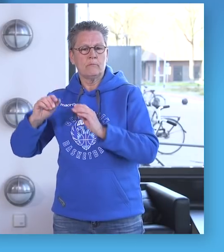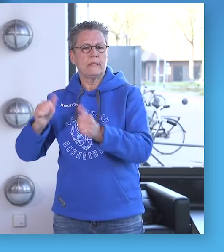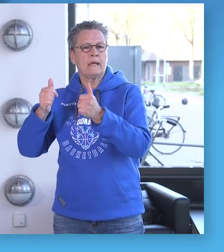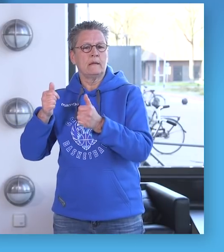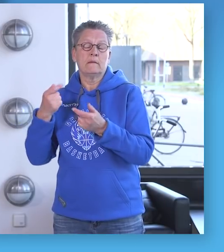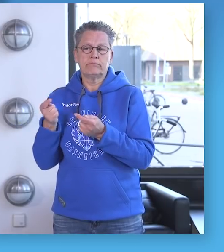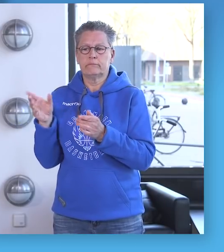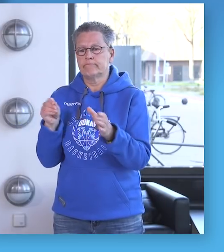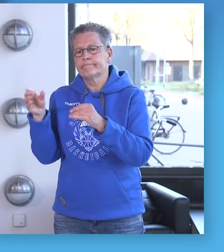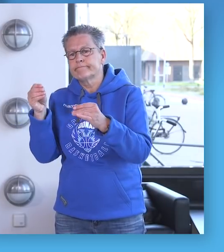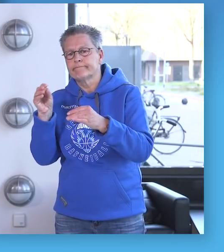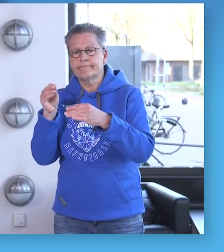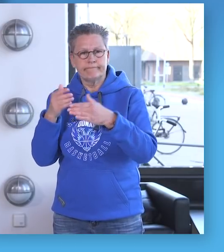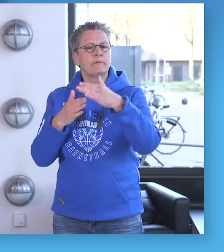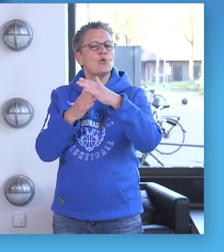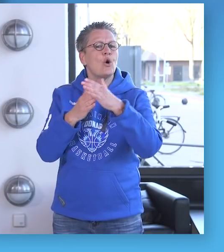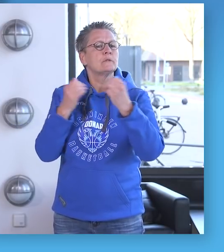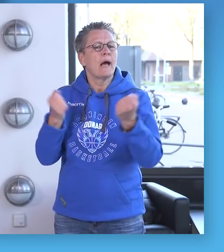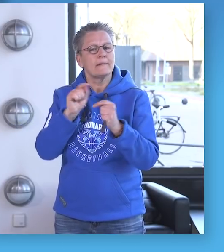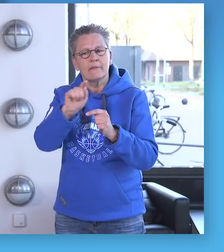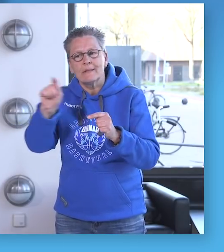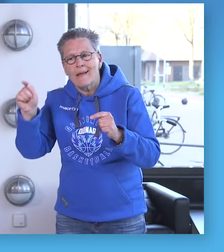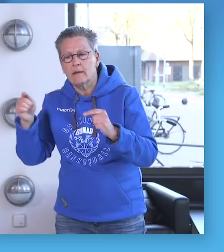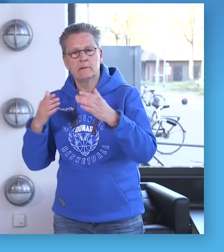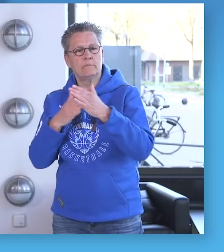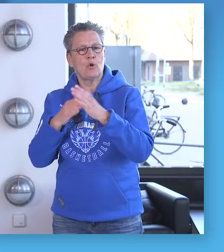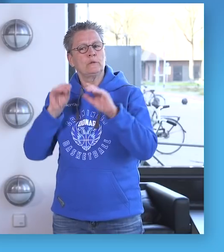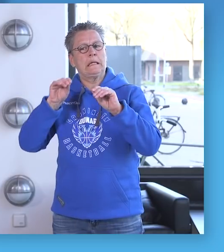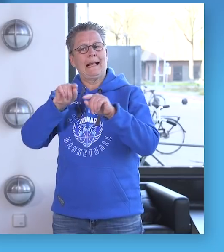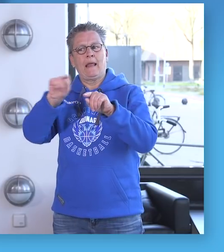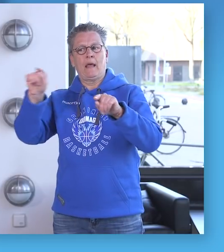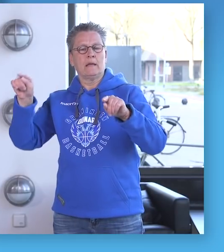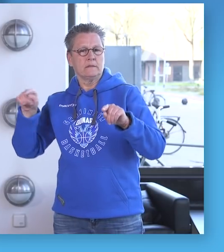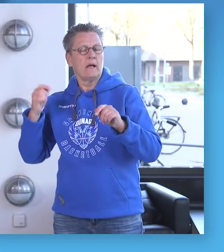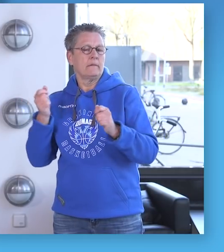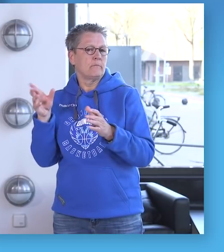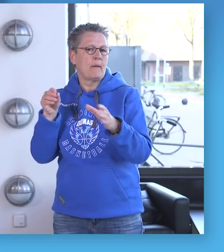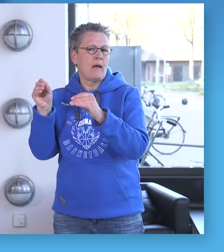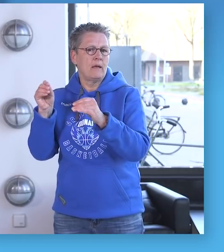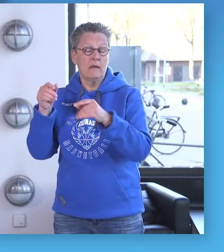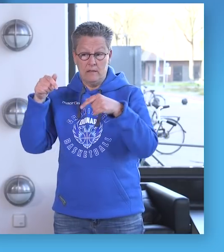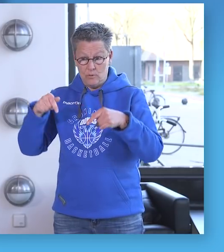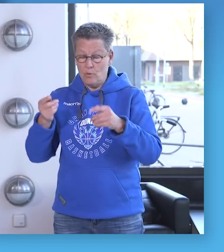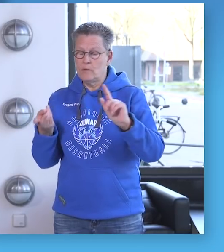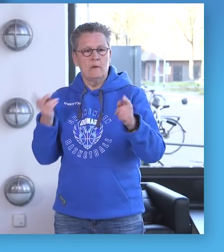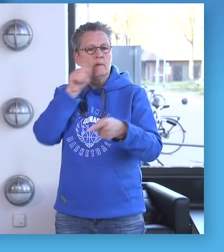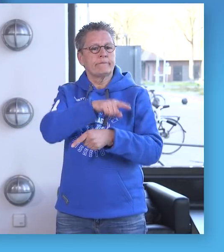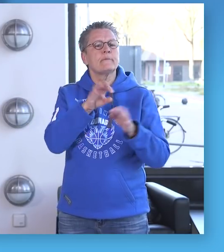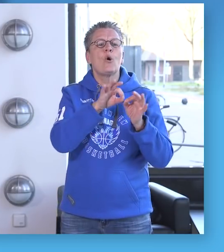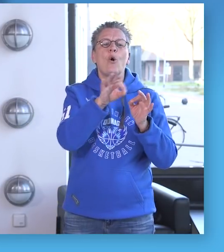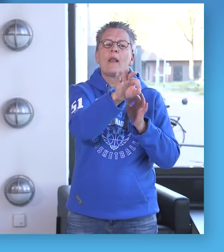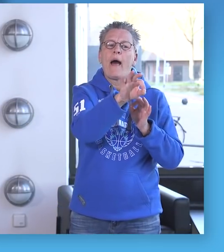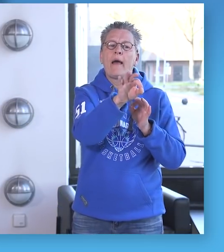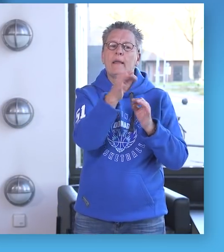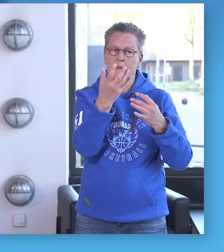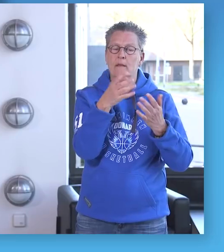een heleboel coachactiviteiten en coachclinics en dat soort dingen. En die zijn nu eigenlijk allemaal online. Dus